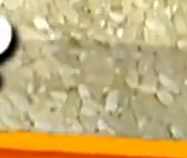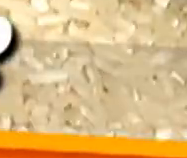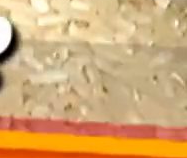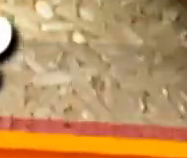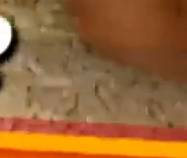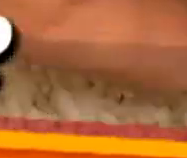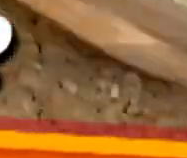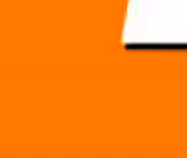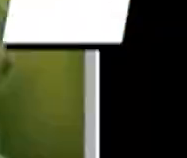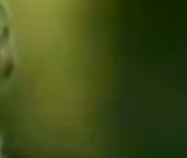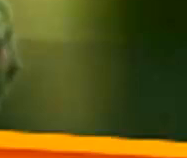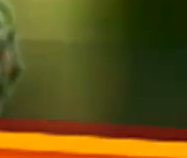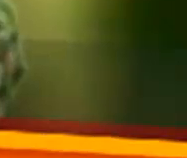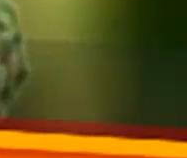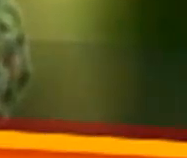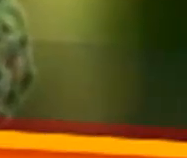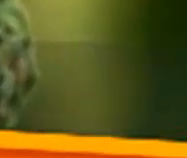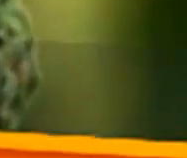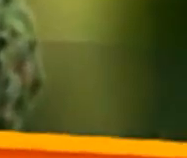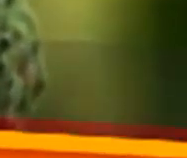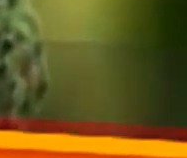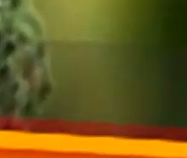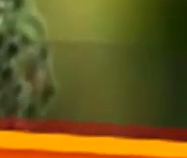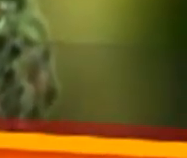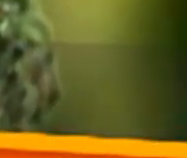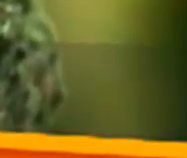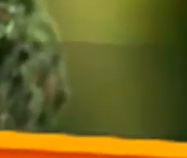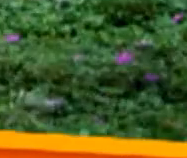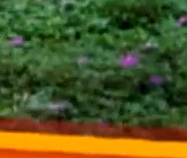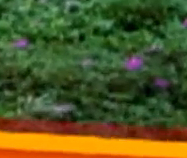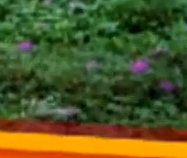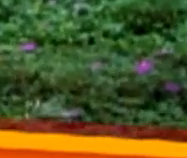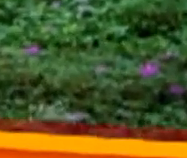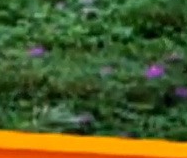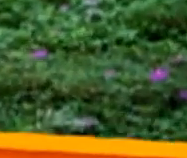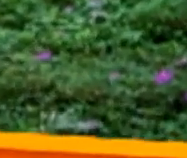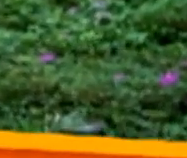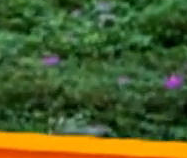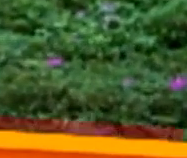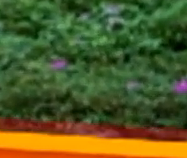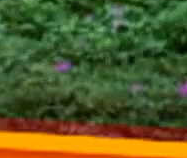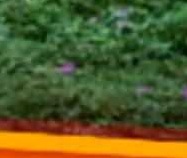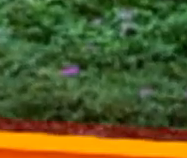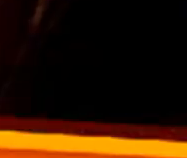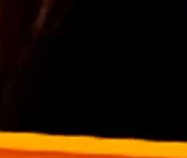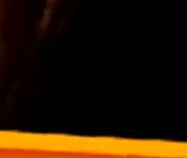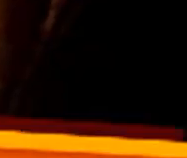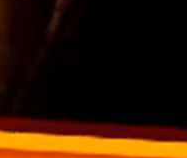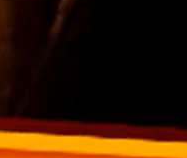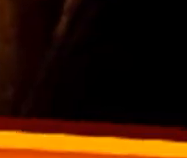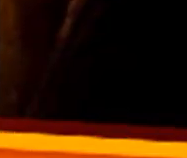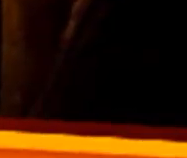raw tataas. At sa K-Alaman, bibida ang isang klase ng Jurassic plant na namukadkad 3 taon